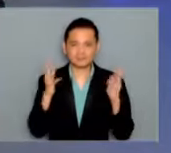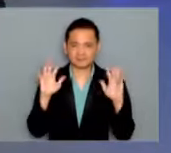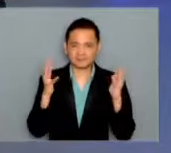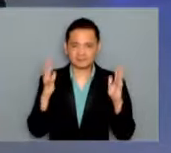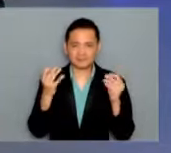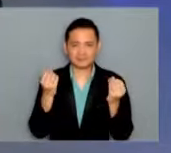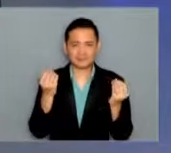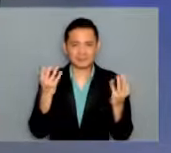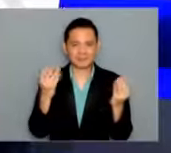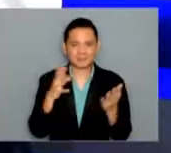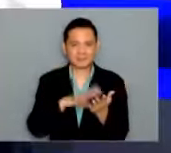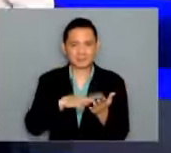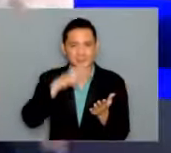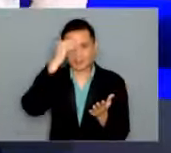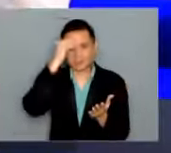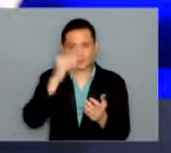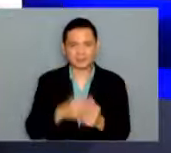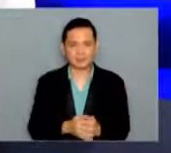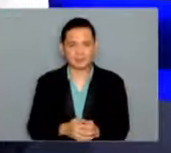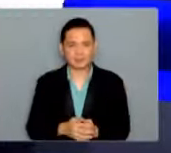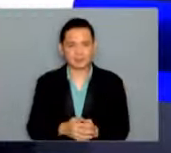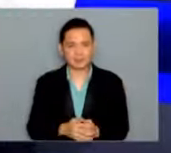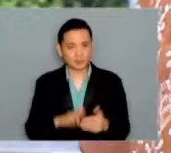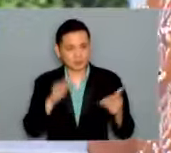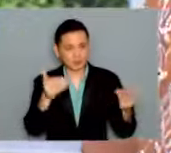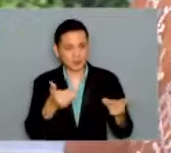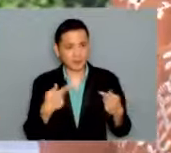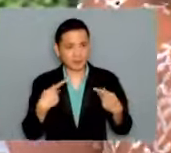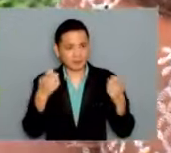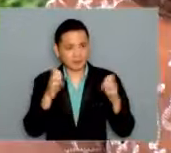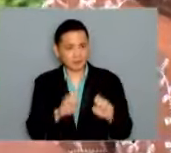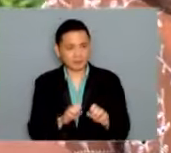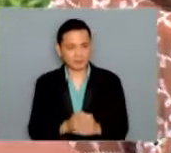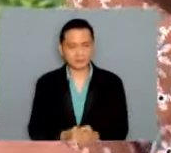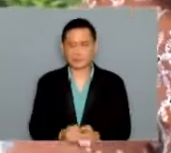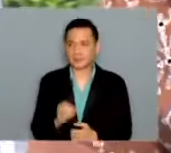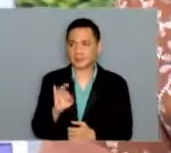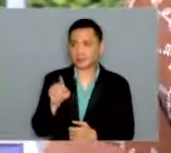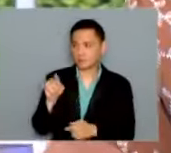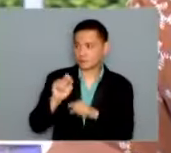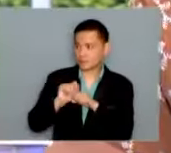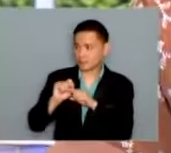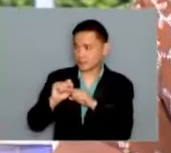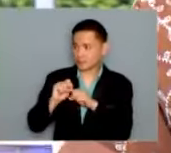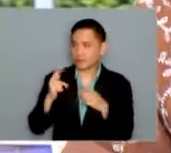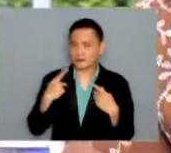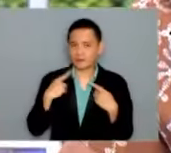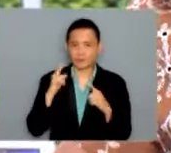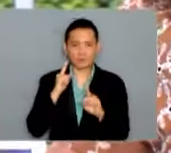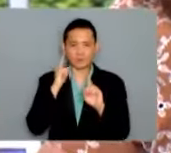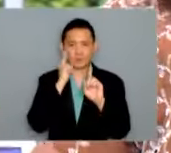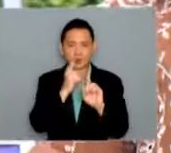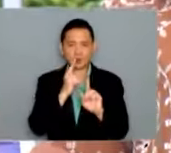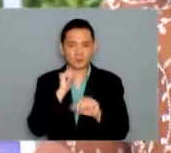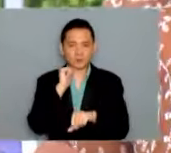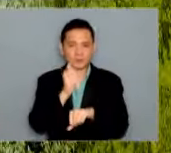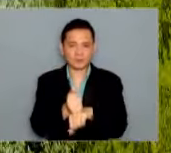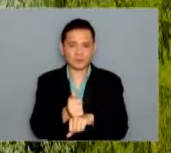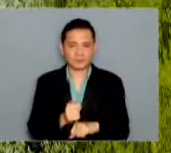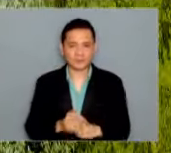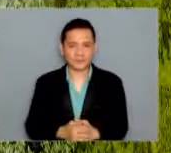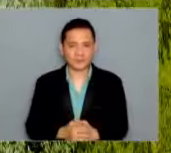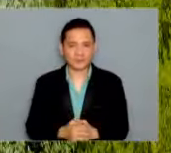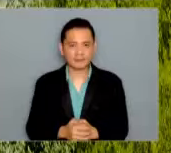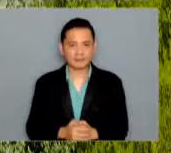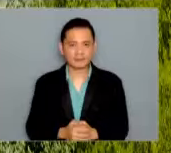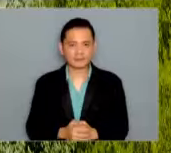Meron ba kayong mga events na gustong imbitahan para sa ating So, kapag nagte-training kayo, dapat meron tayong objective. So, meron kaming race na ginawa, no? So, yung Hoka